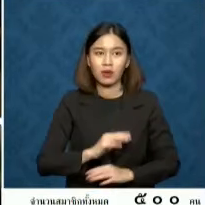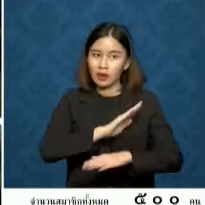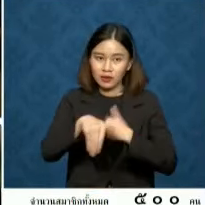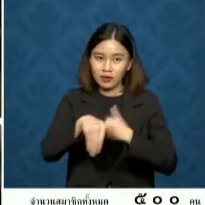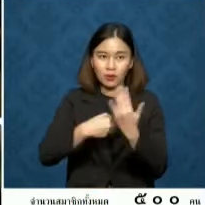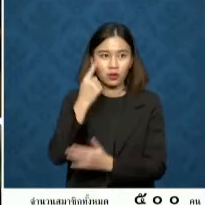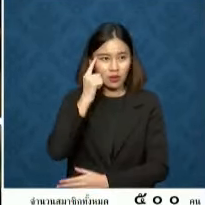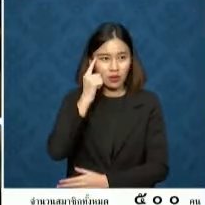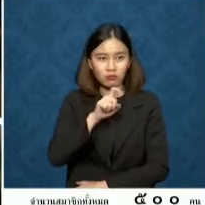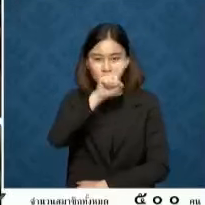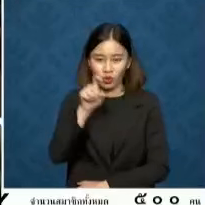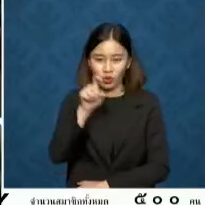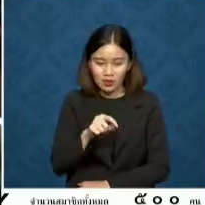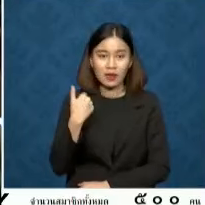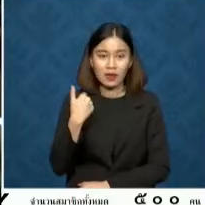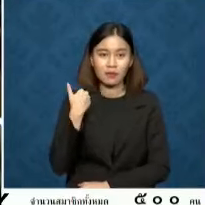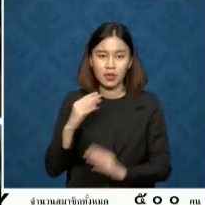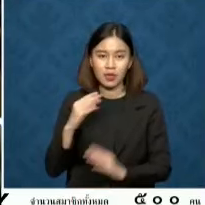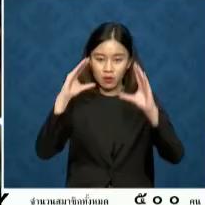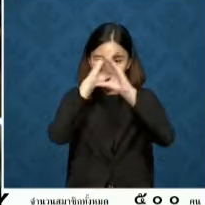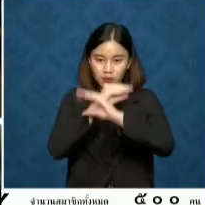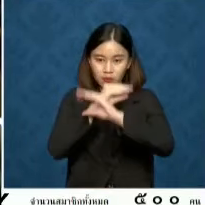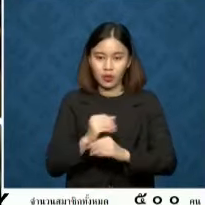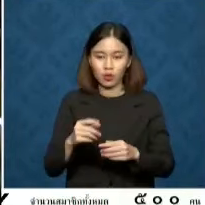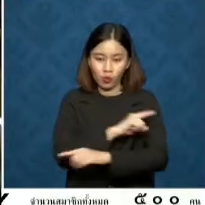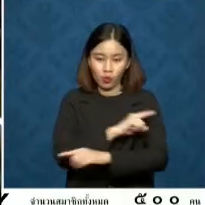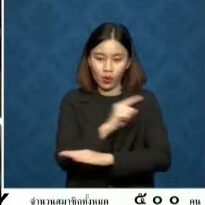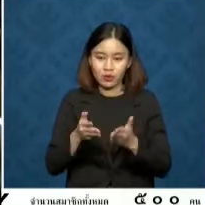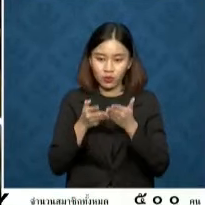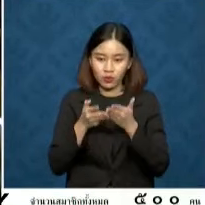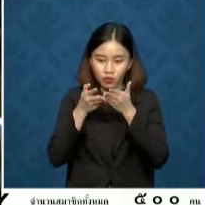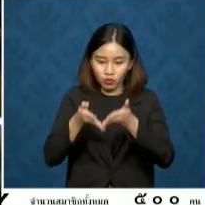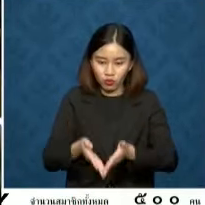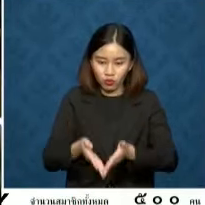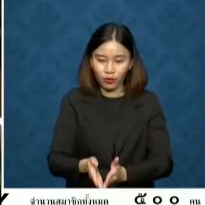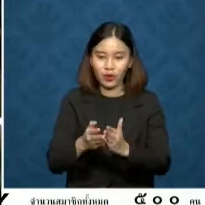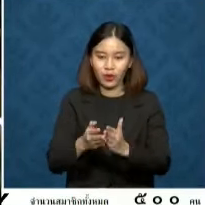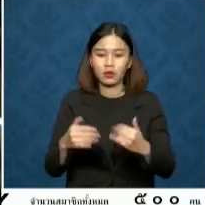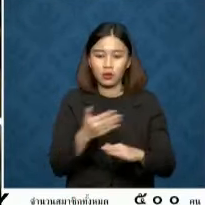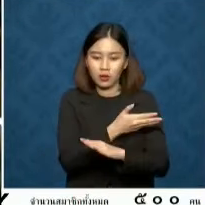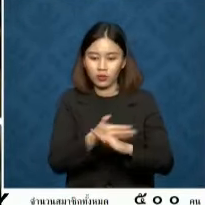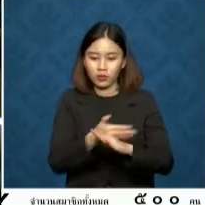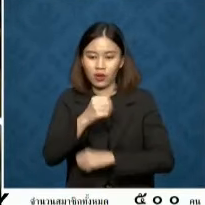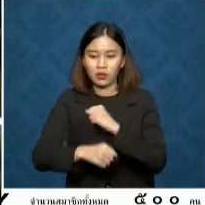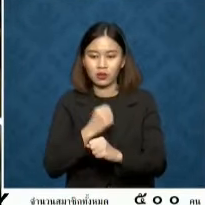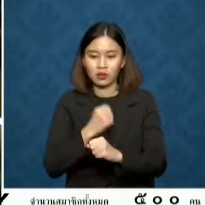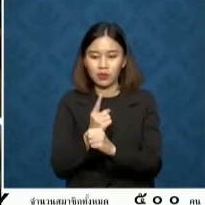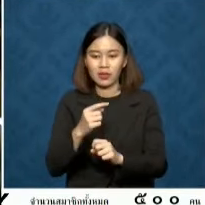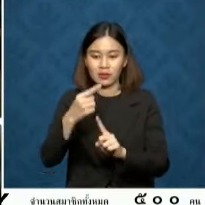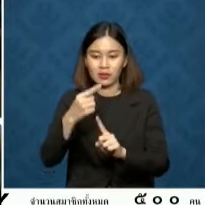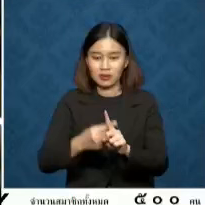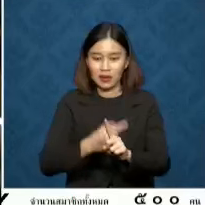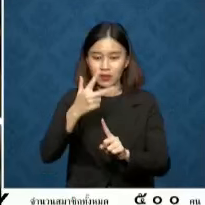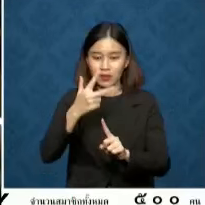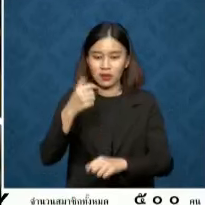ปริศนาครับตั้งแต่คืนวันที่เรือสุโขทัยล่มจนถึงวันนี้เนี่ย1ปี3เดือน16วัน